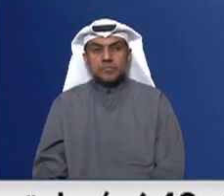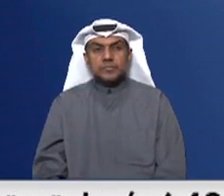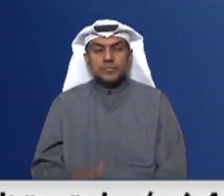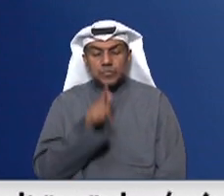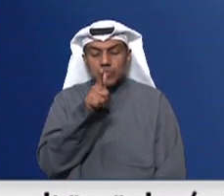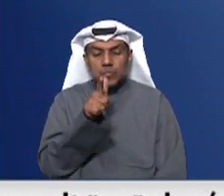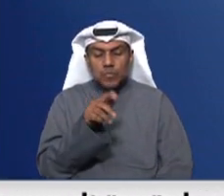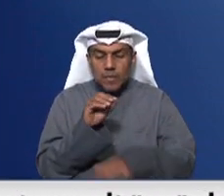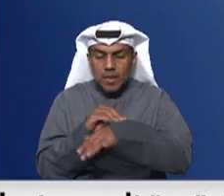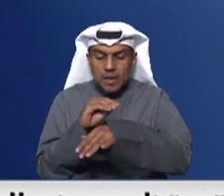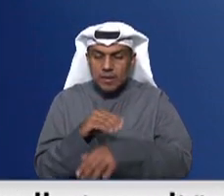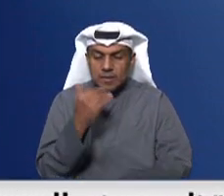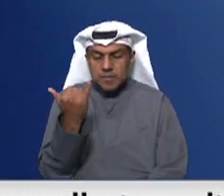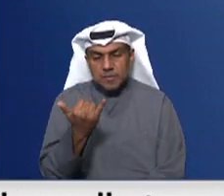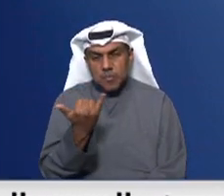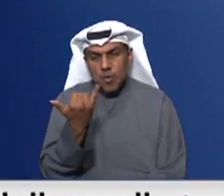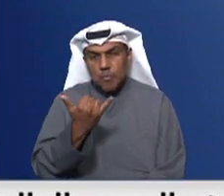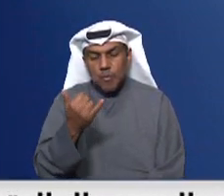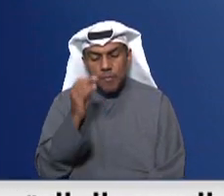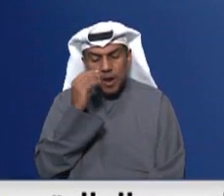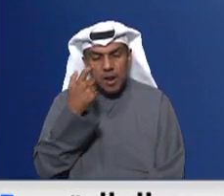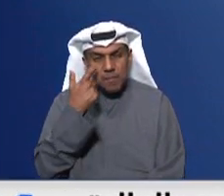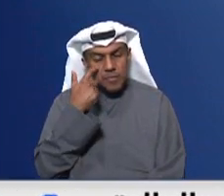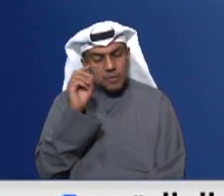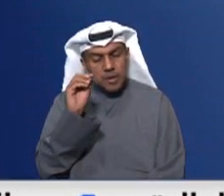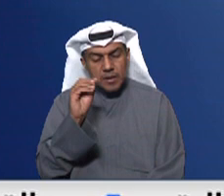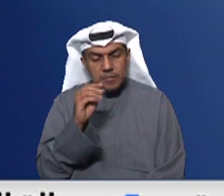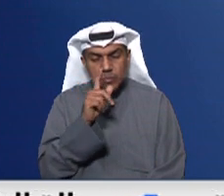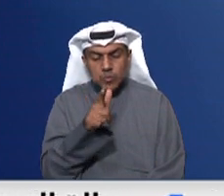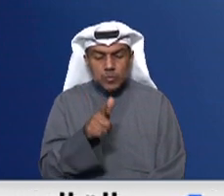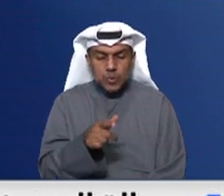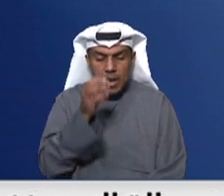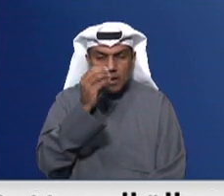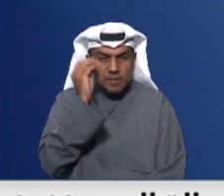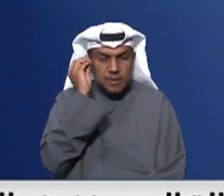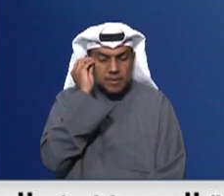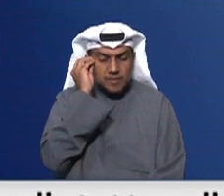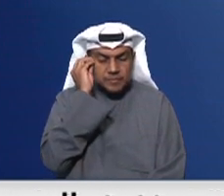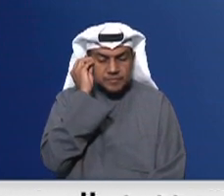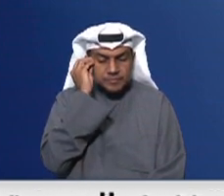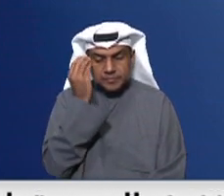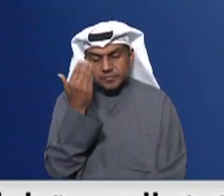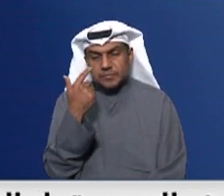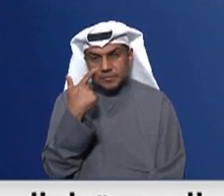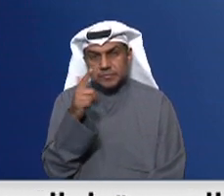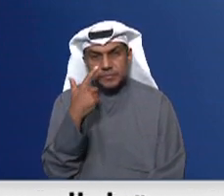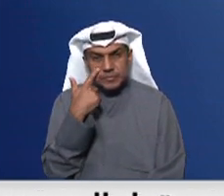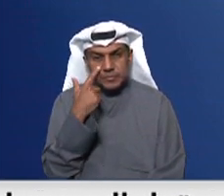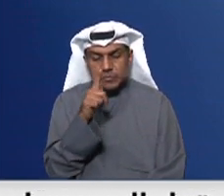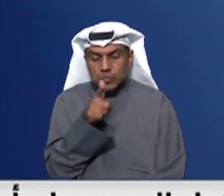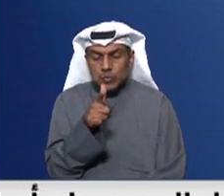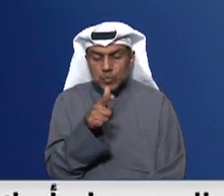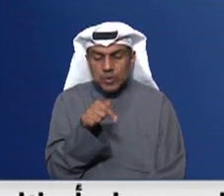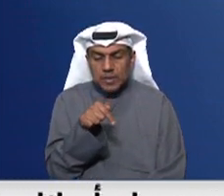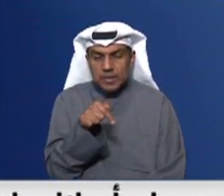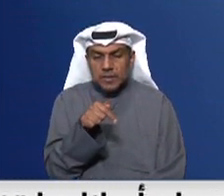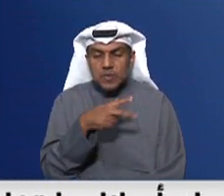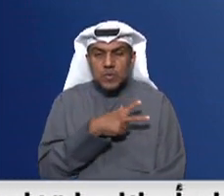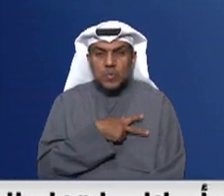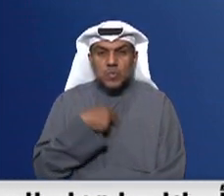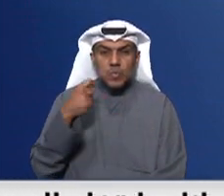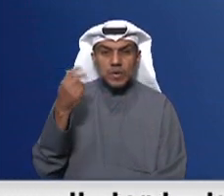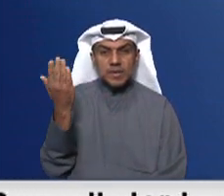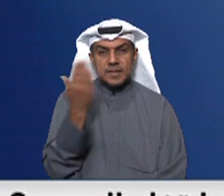أود أن أنوه على أمر مهم جدا، وهو أيضا يعني ذكرته في الخبر قبل قليل، وهو من ضمن حملة وزارة